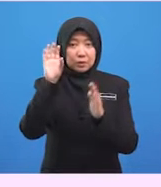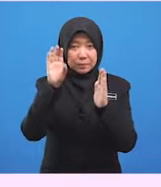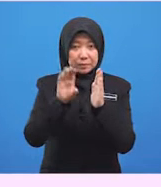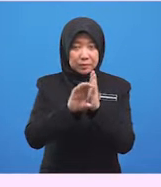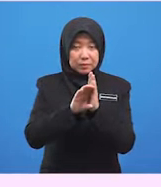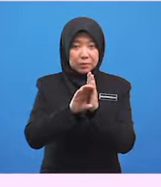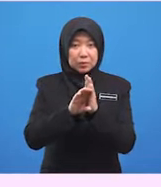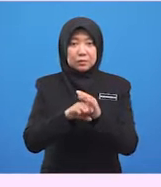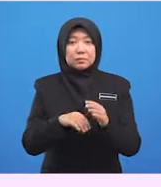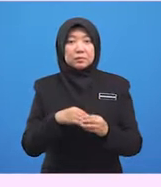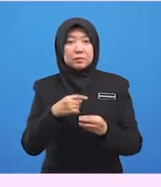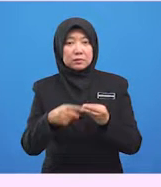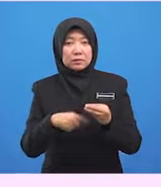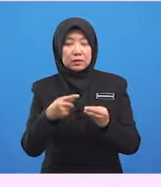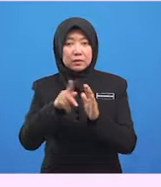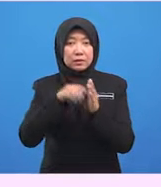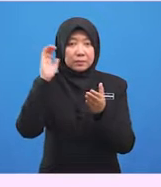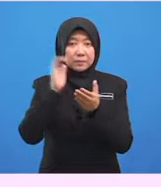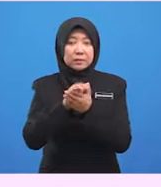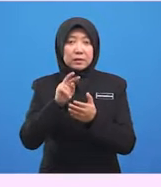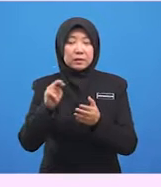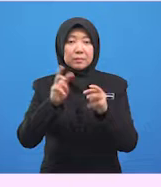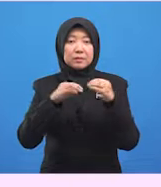kepercayaan masyarakat zaman mesolitik